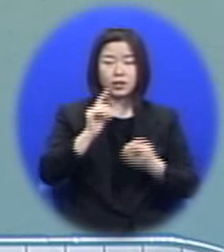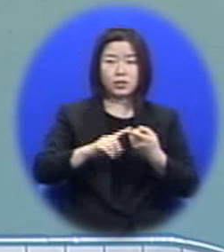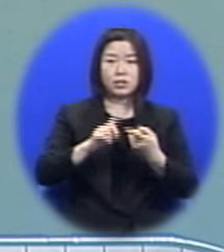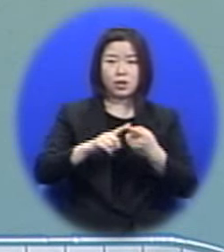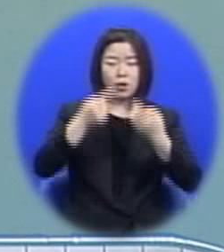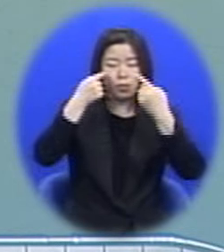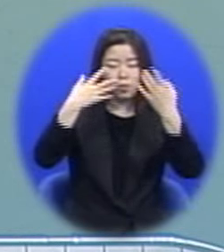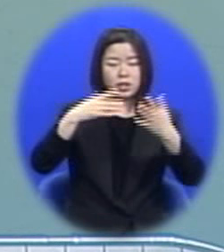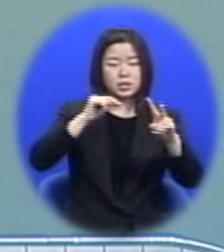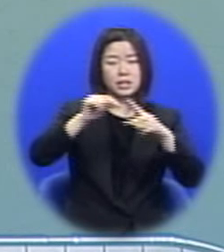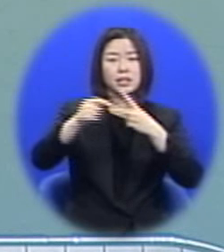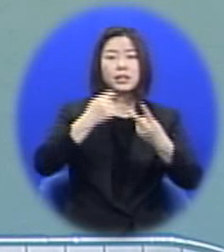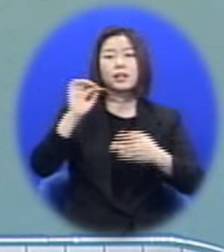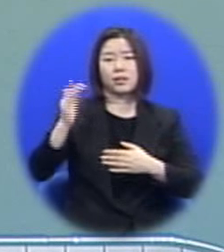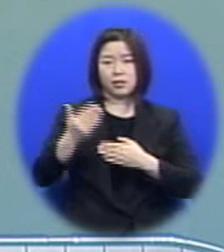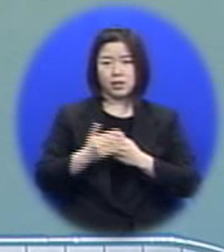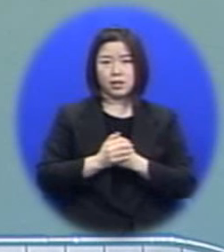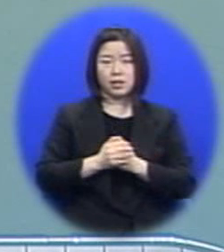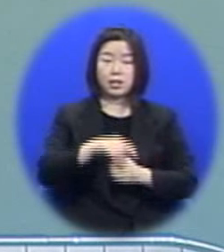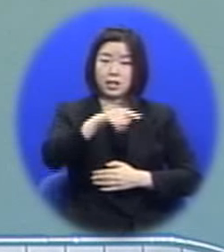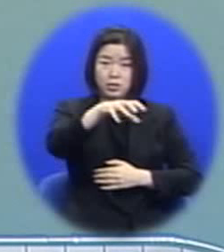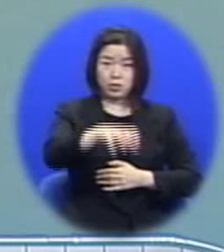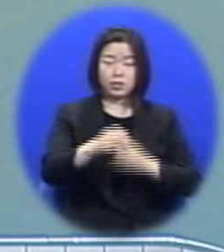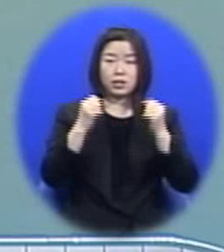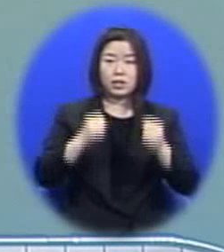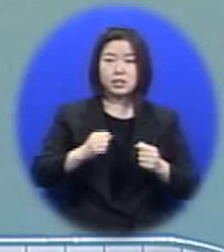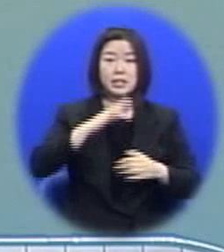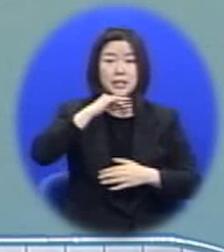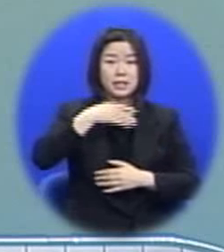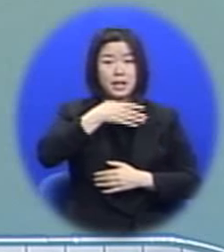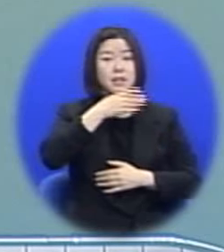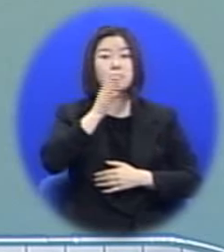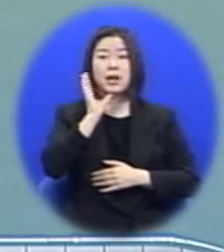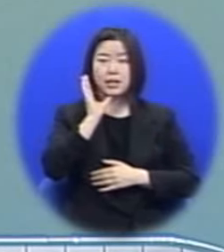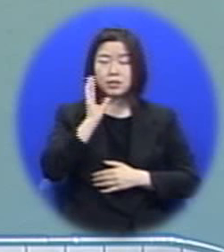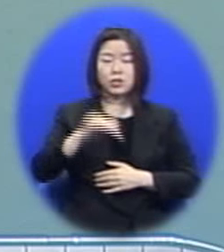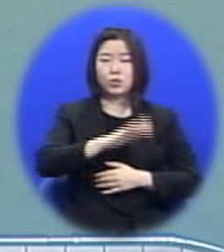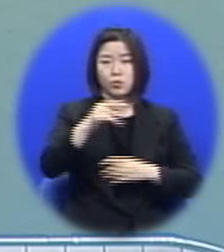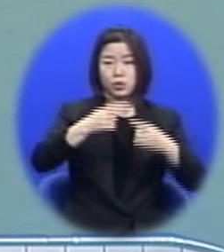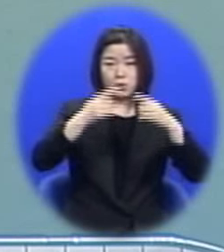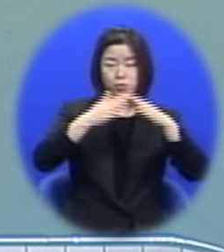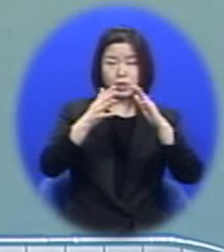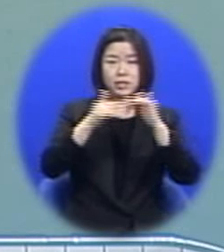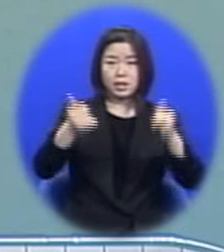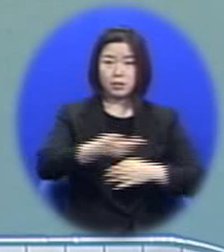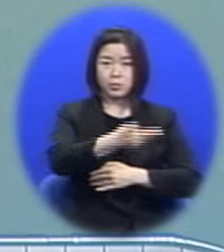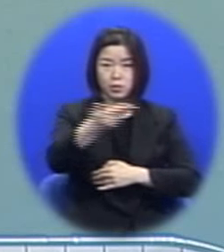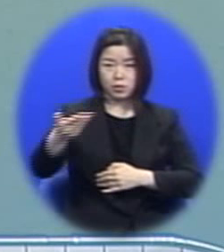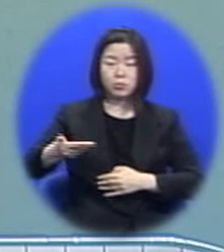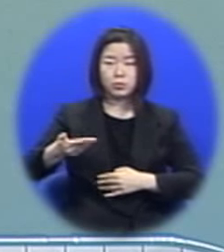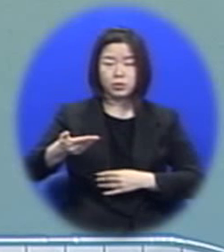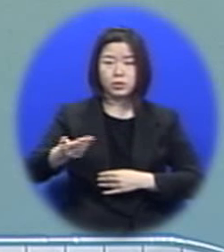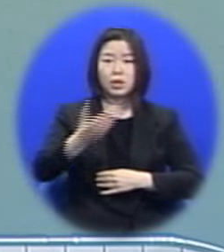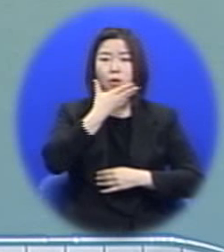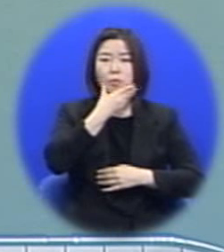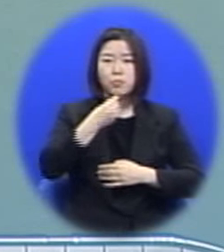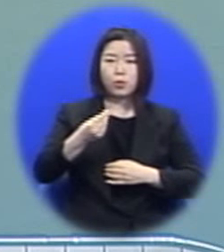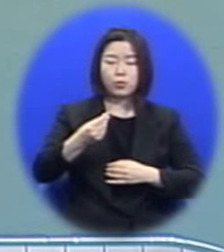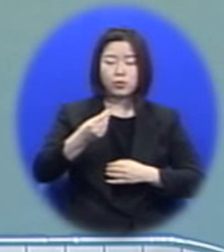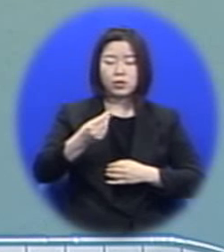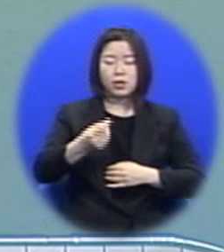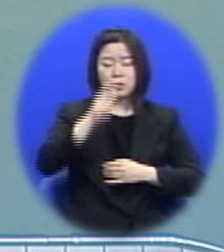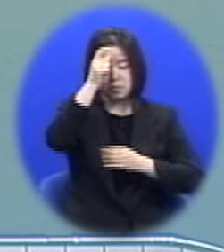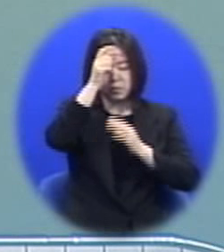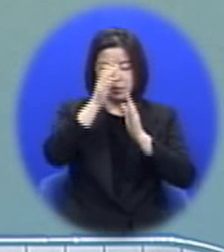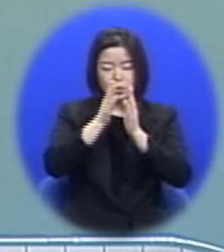정확히 이해해야 됩니다. 여기 계신 연세 드신 우리 교우들, 여러분은 복을 빌어줄 사명자예요.